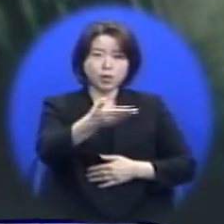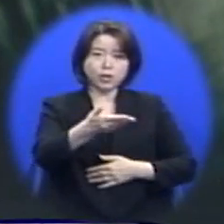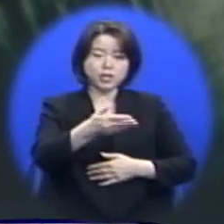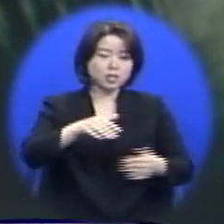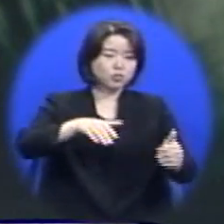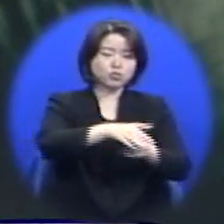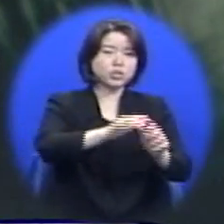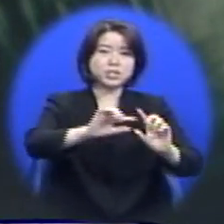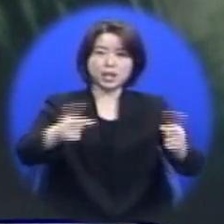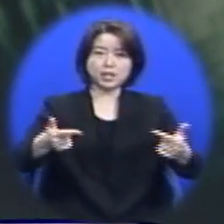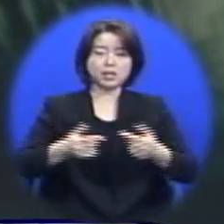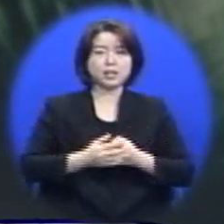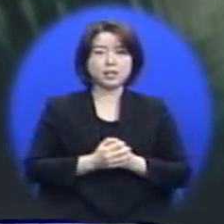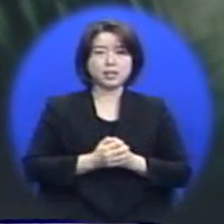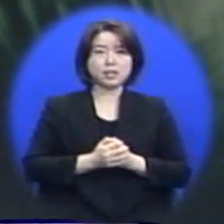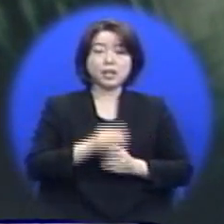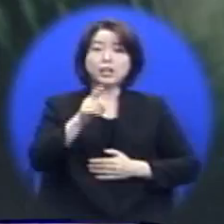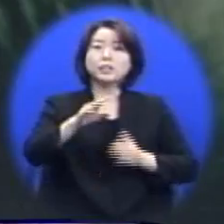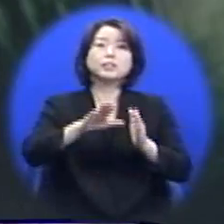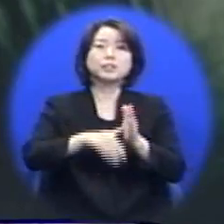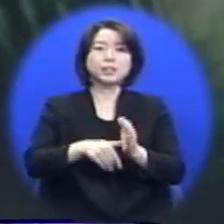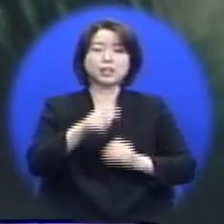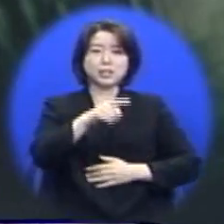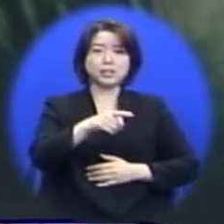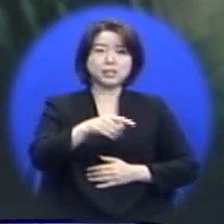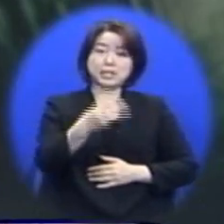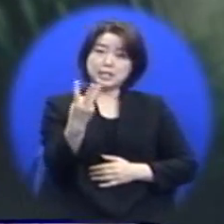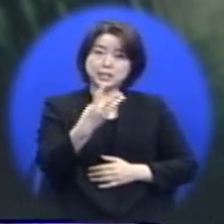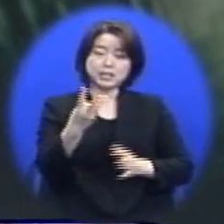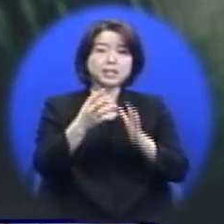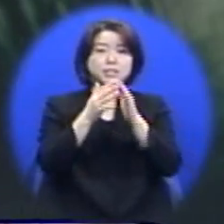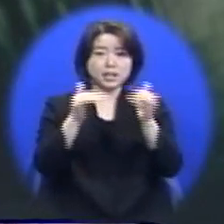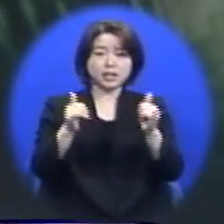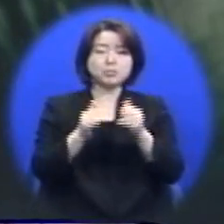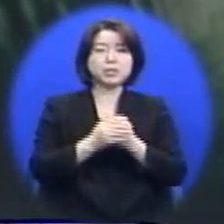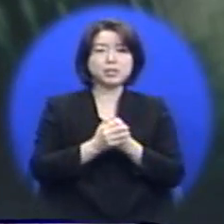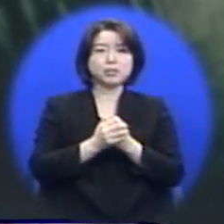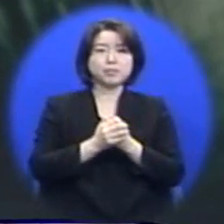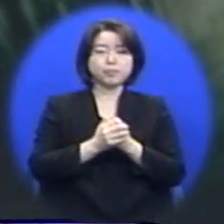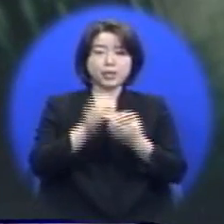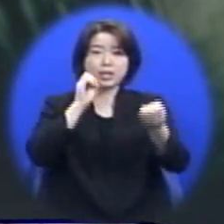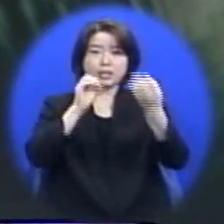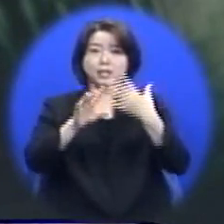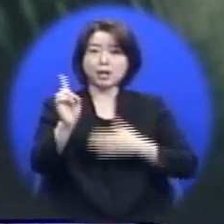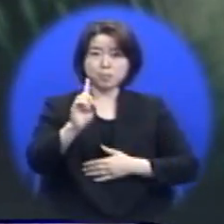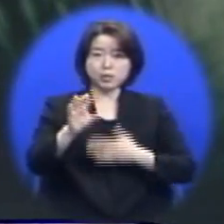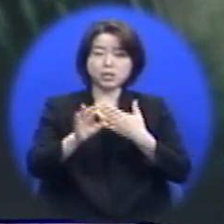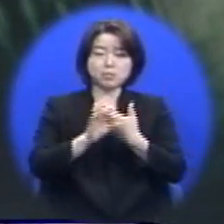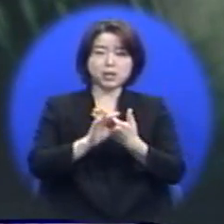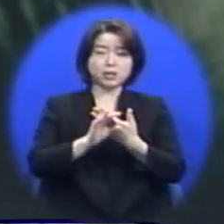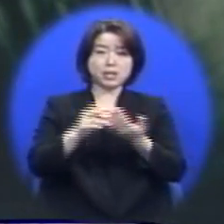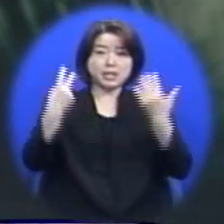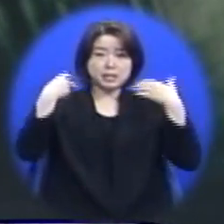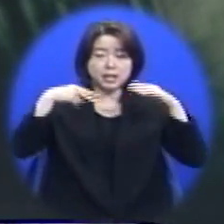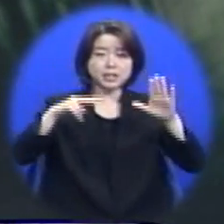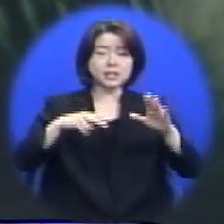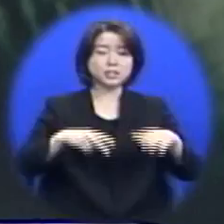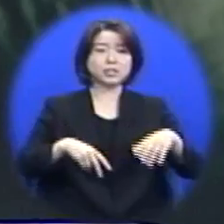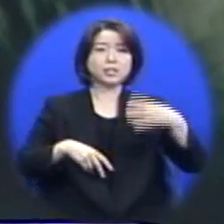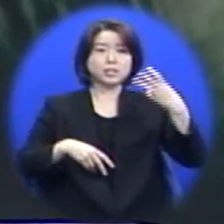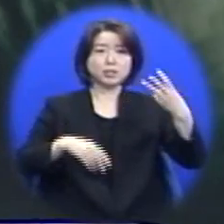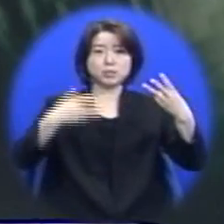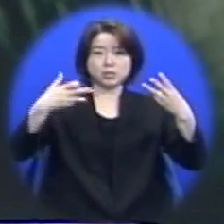않겠다. 그때 이 사드락 메삭 아벳느고가 이렇게 대답합니다. 다니엘서 3장